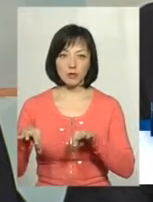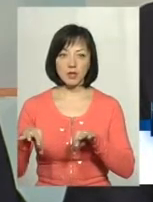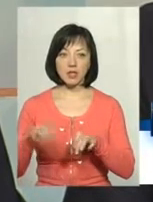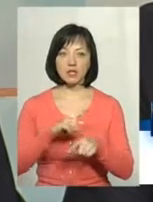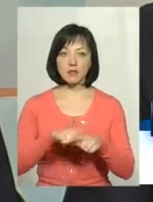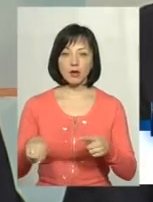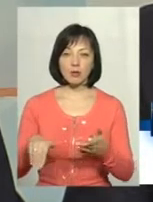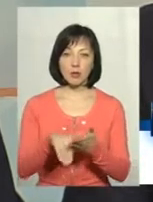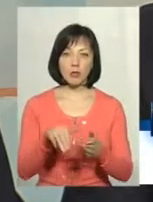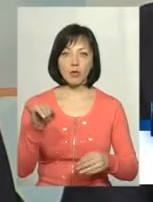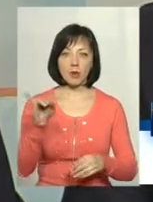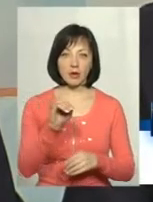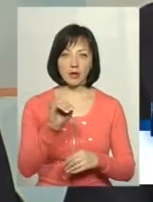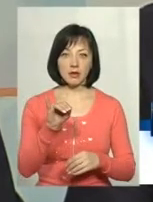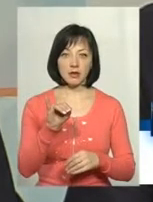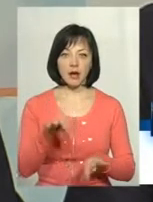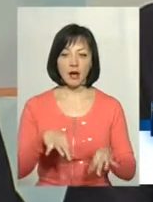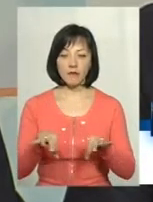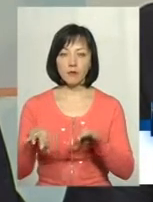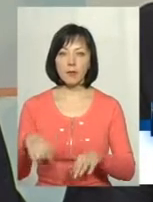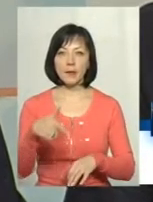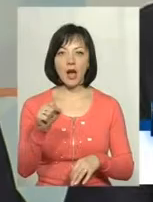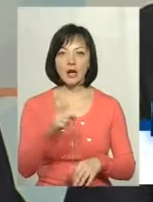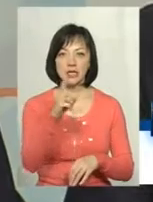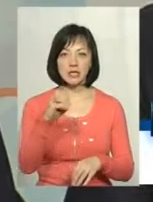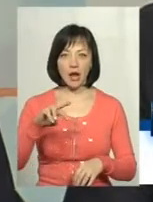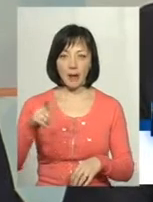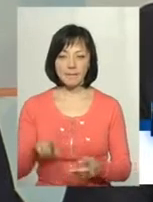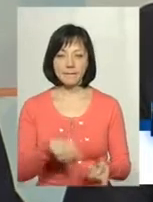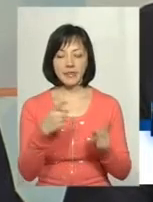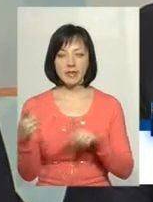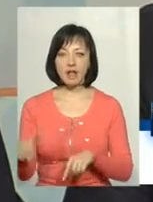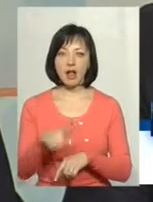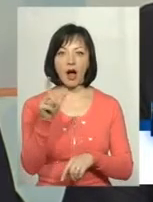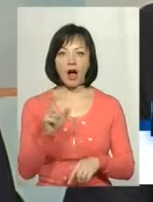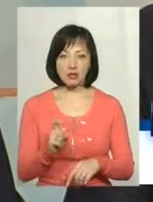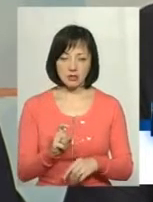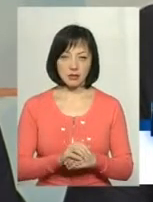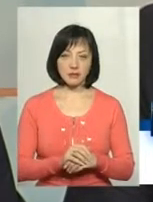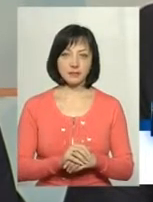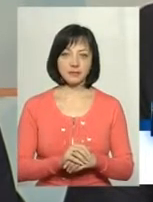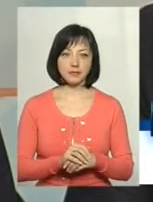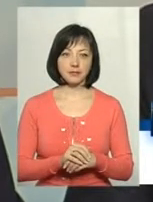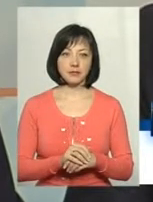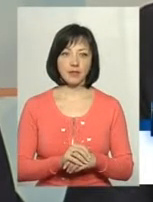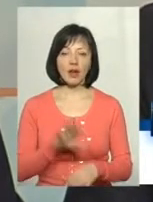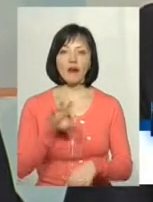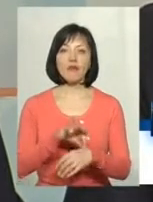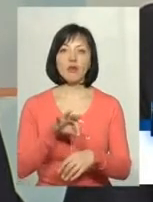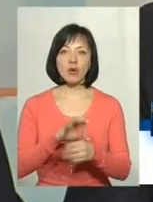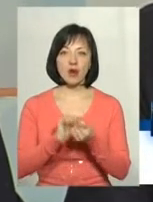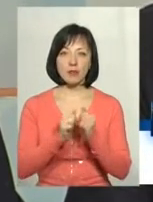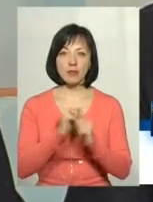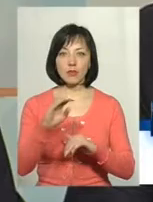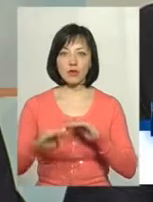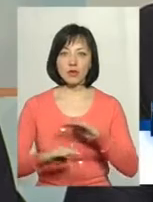швидка і автомобіль «Газель» перевели на газ. Це підвіз хворих на